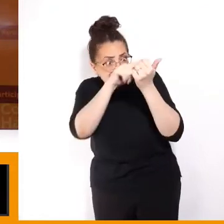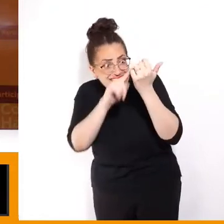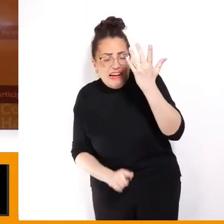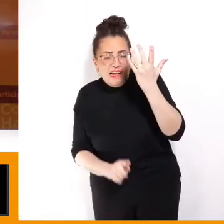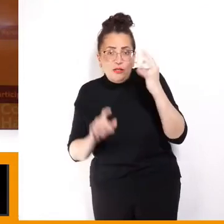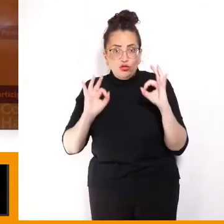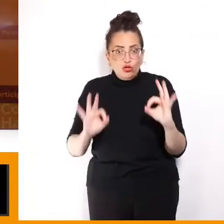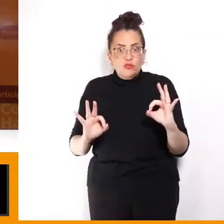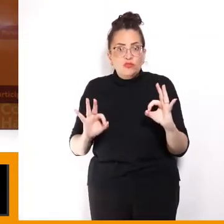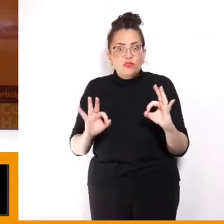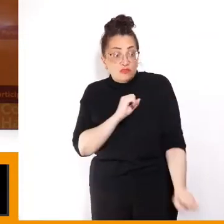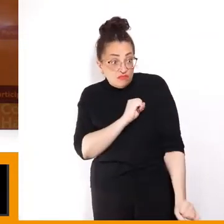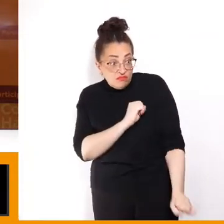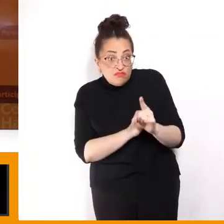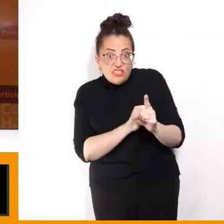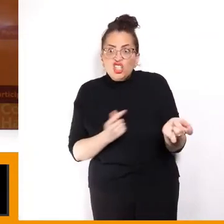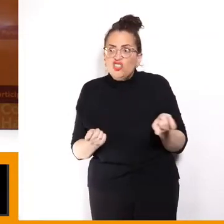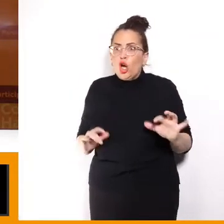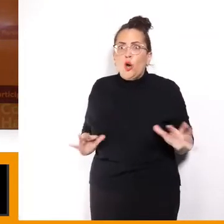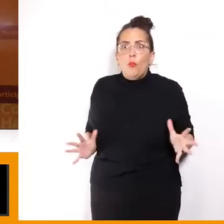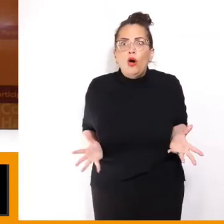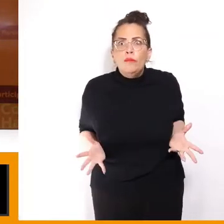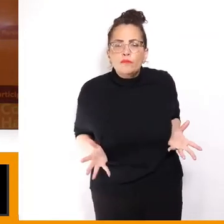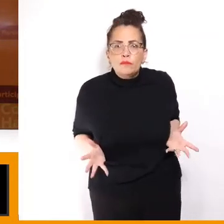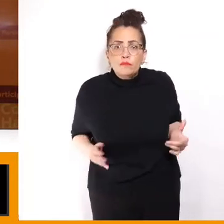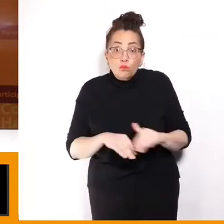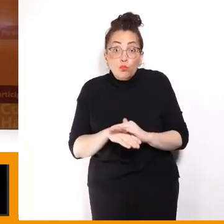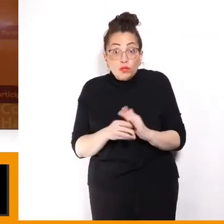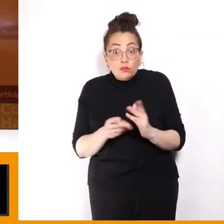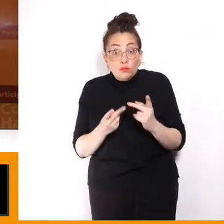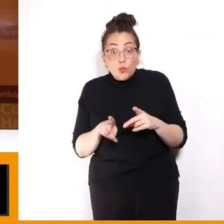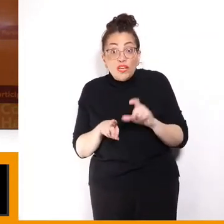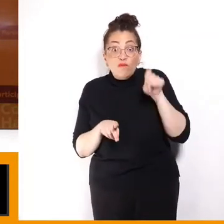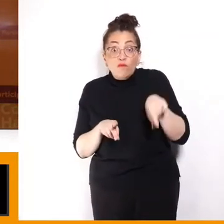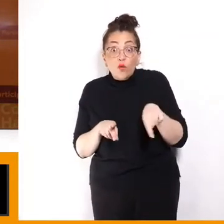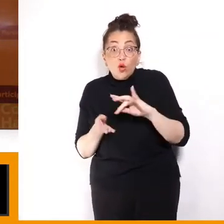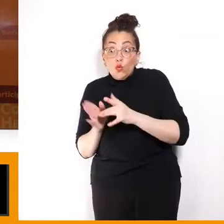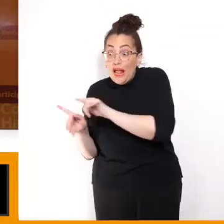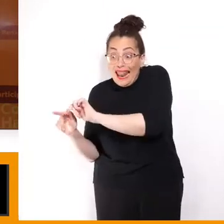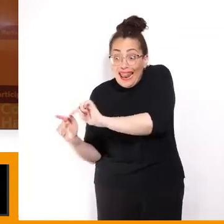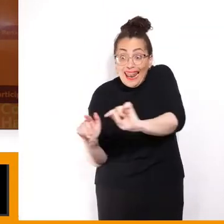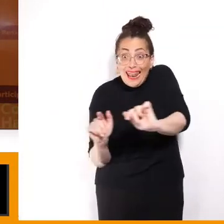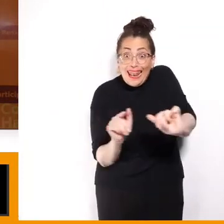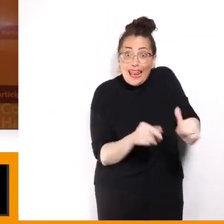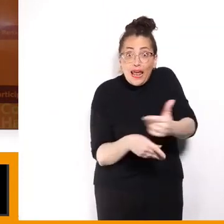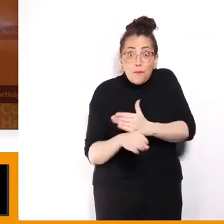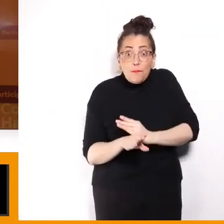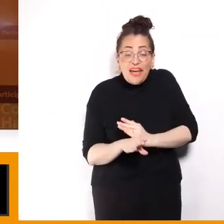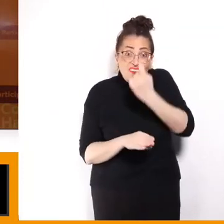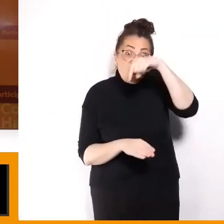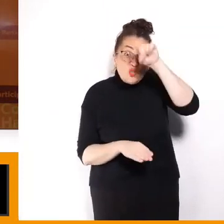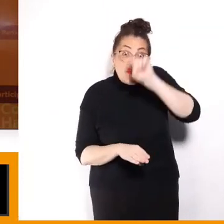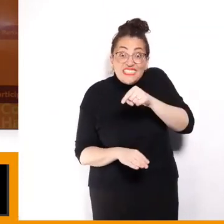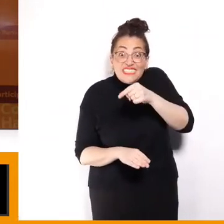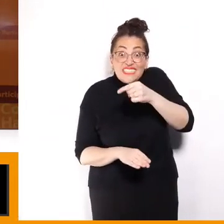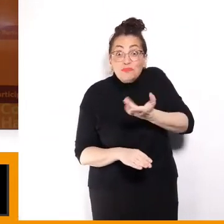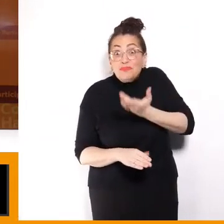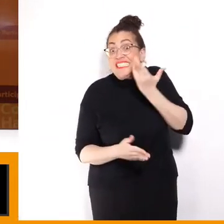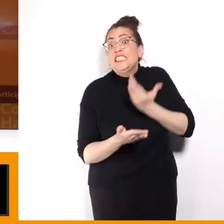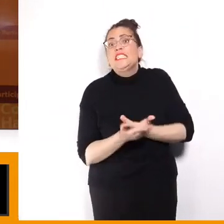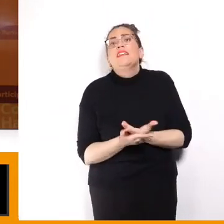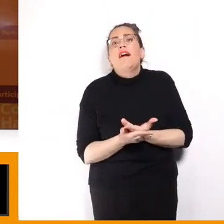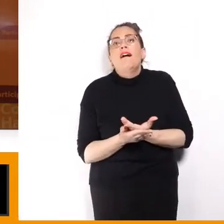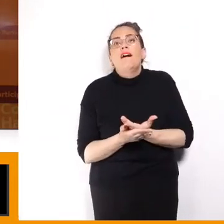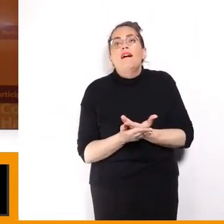gestion de la différence doit être intégrée dans l'ensemble des politiques publiques. C'est un état d'esprit. Et quand nous aurons réellement eu cette volonté d'afficher